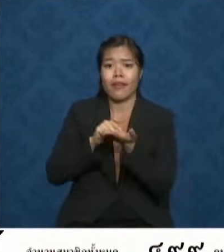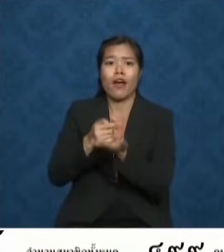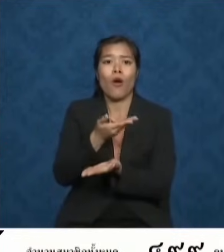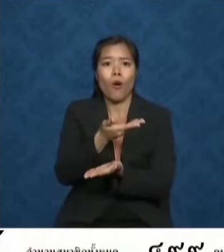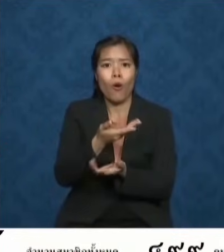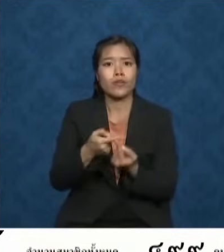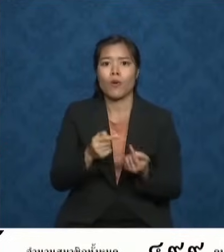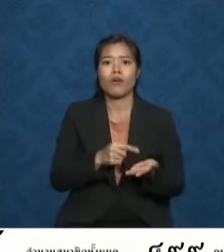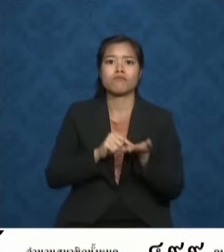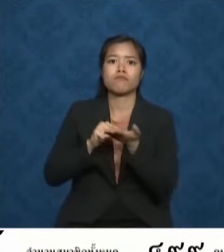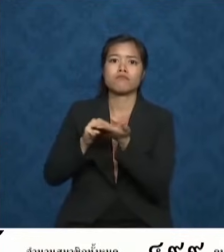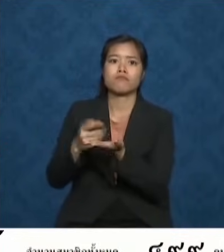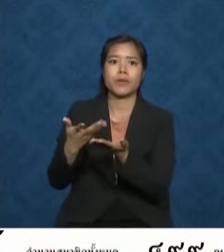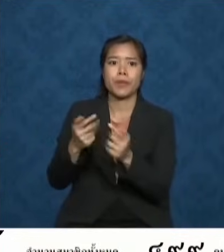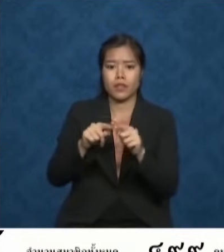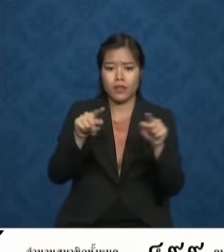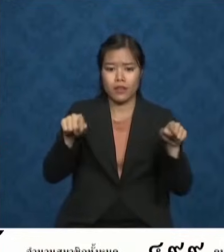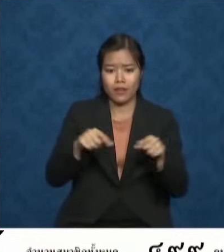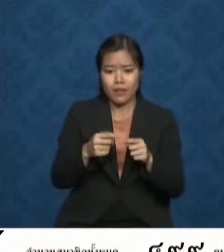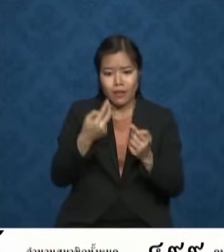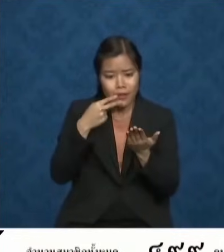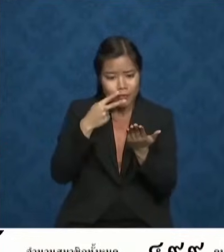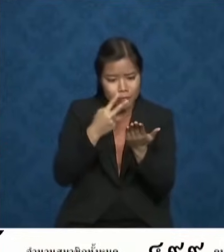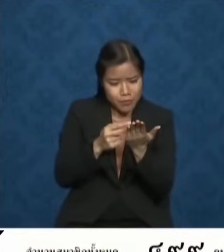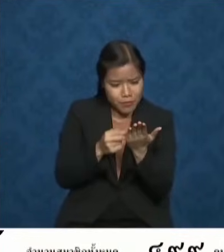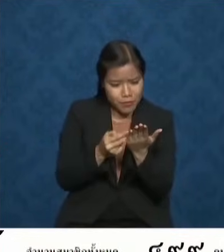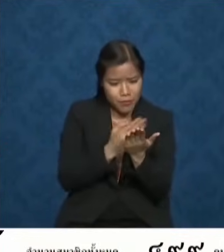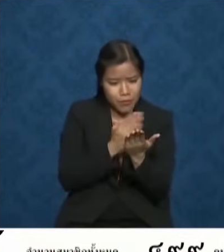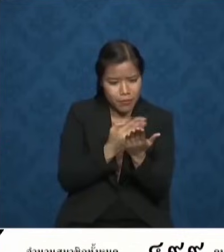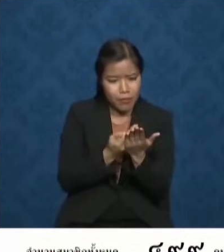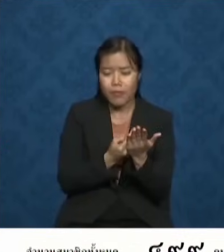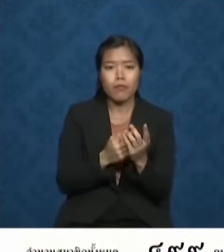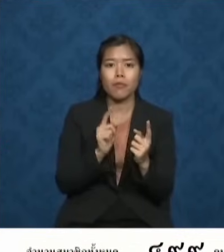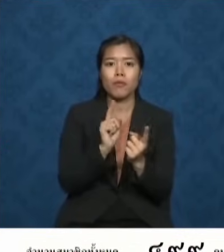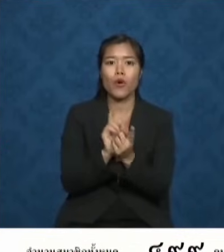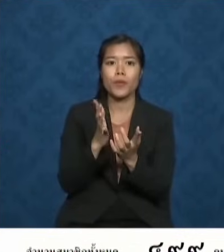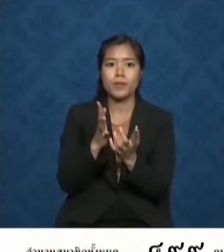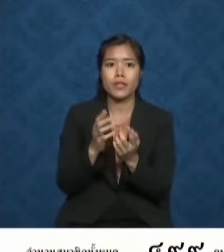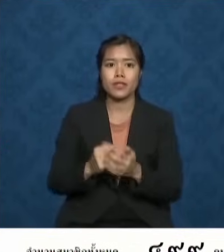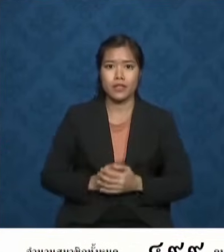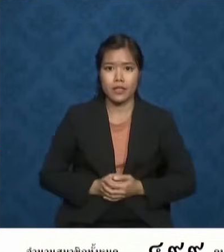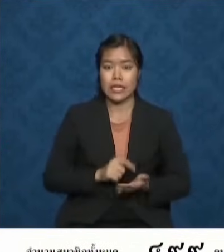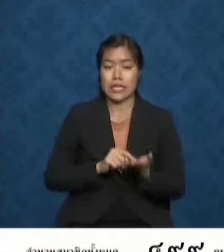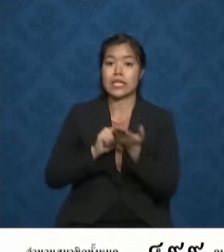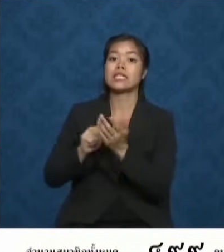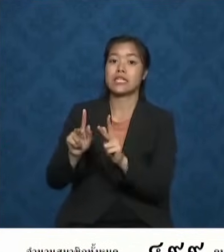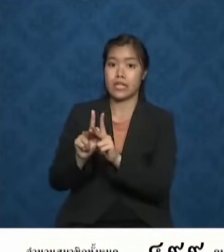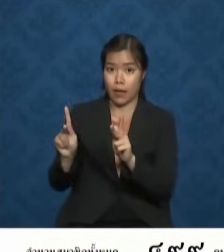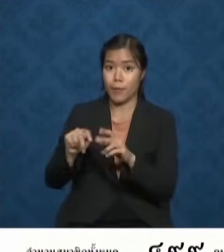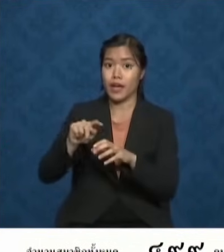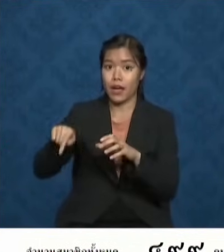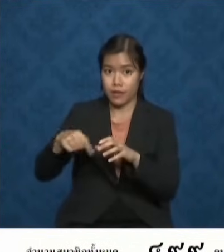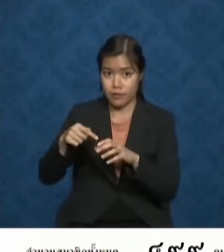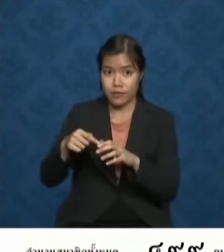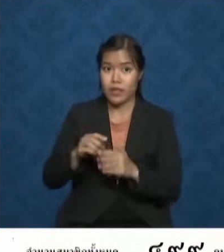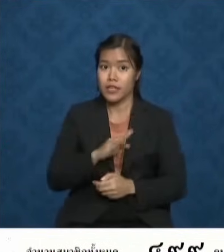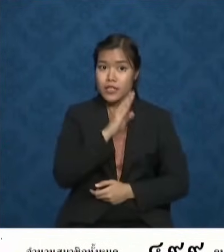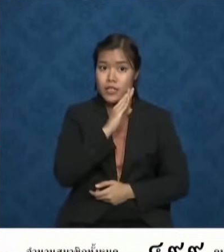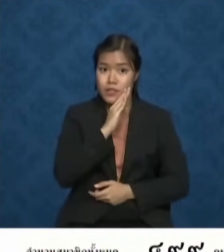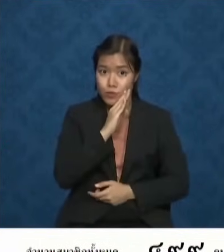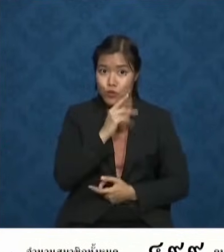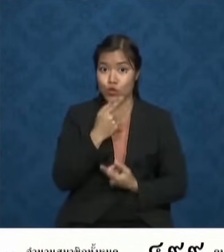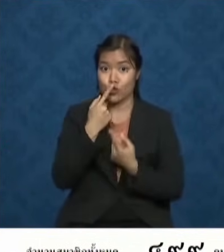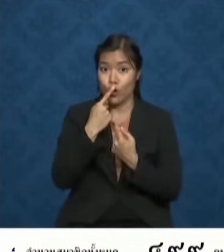นจ์กว้างๆแต่ไม่มีเอกสารอะไรชี้แจงเลยซึ่งเราสามารถคุยกันภายในกรรมาธิการก็ได้โดยที่ไม่จำเป็นต้องเปิดเผยอะไรออกไปถ้าเกิดสามารถตอบคำถามใน